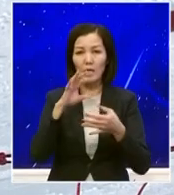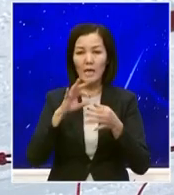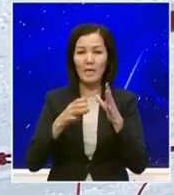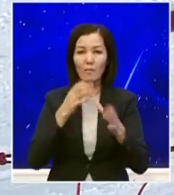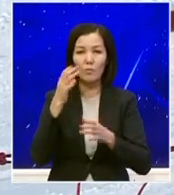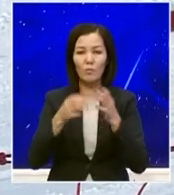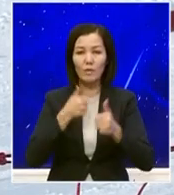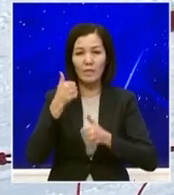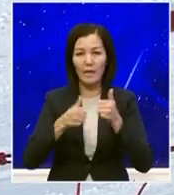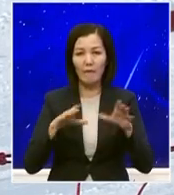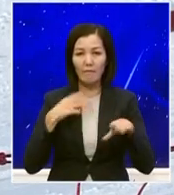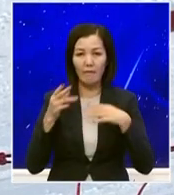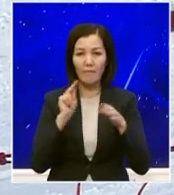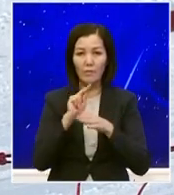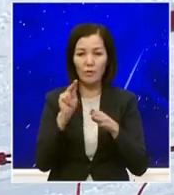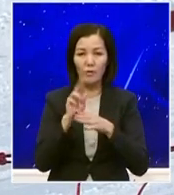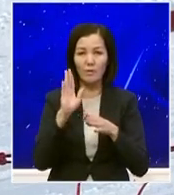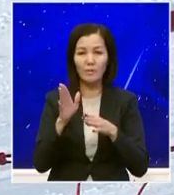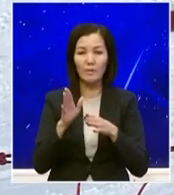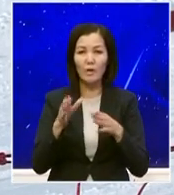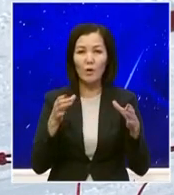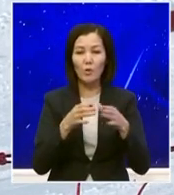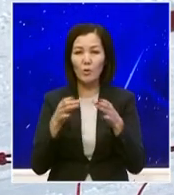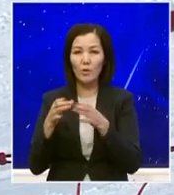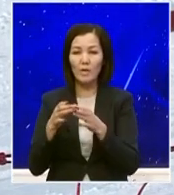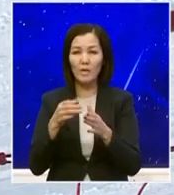кубогіне дайындаймыз. Сонымен қатар, құрлықаралық